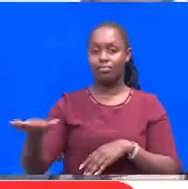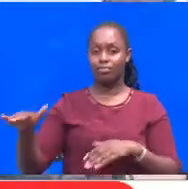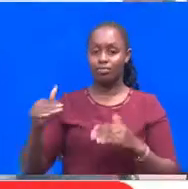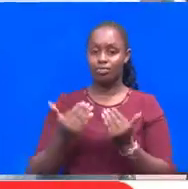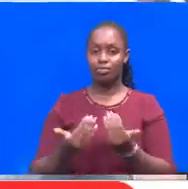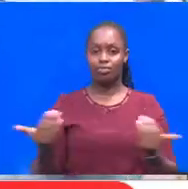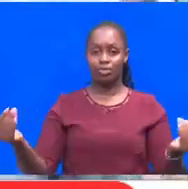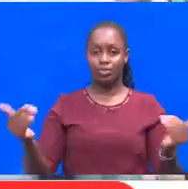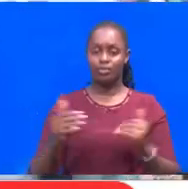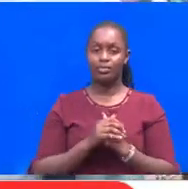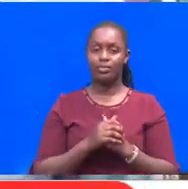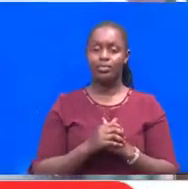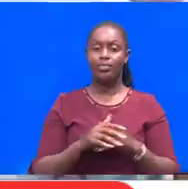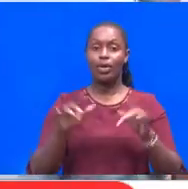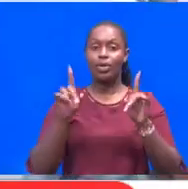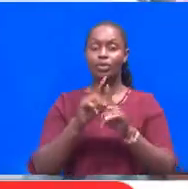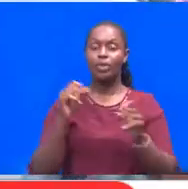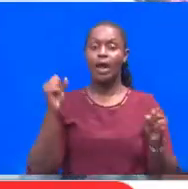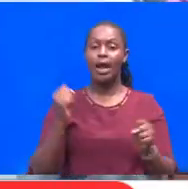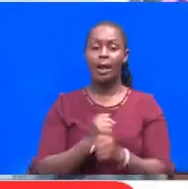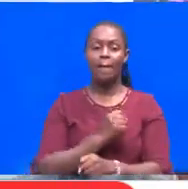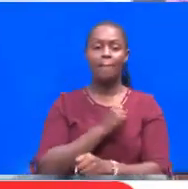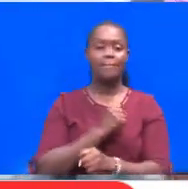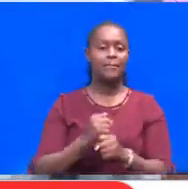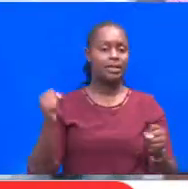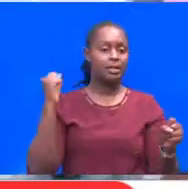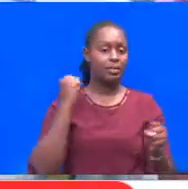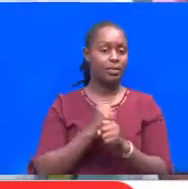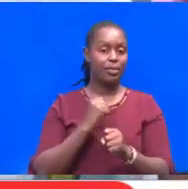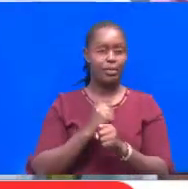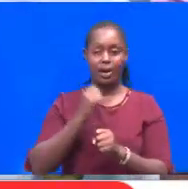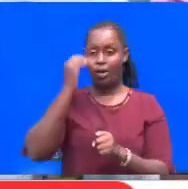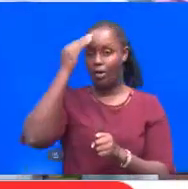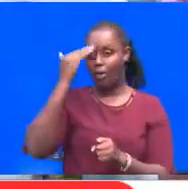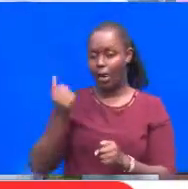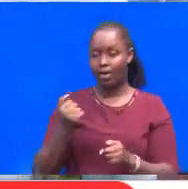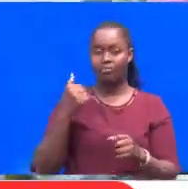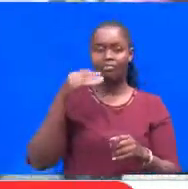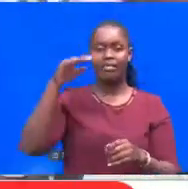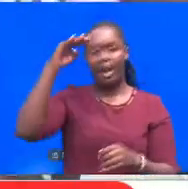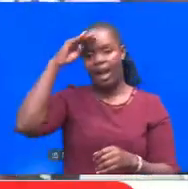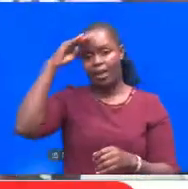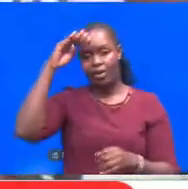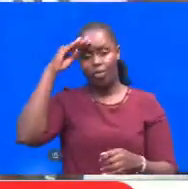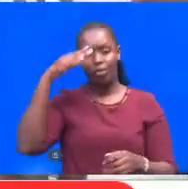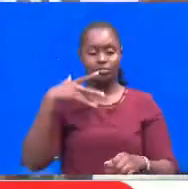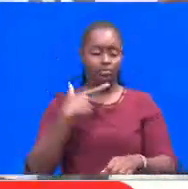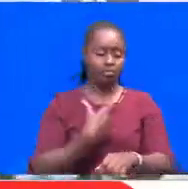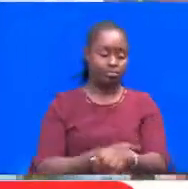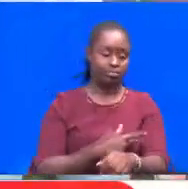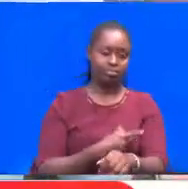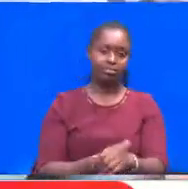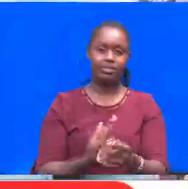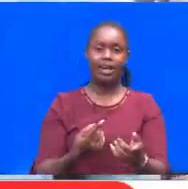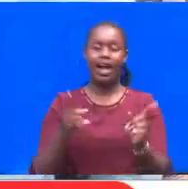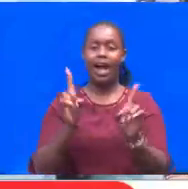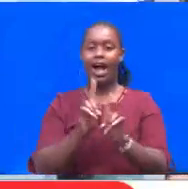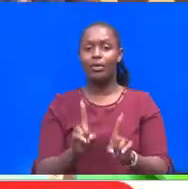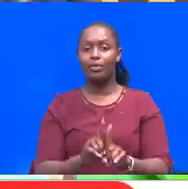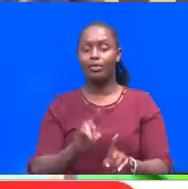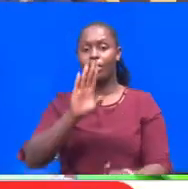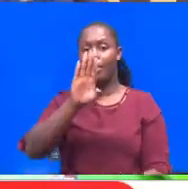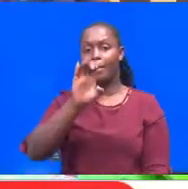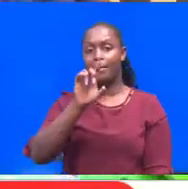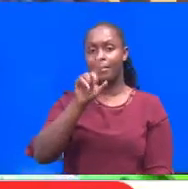hivi. Hawezi fanya kazi sababu ya pombe na madawa za kulevya na hizi vitu zingine za kasino